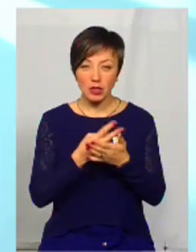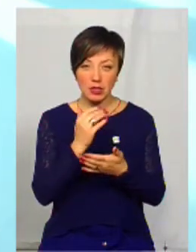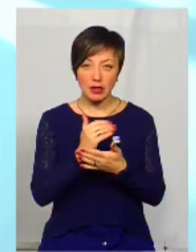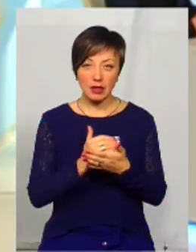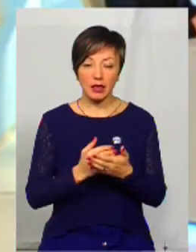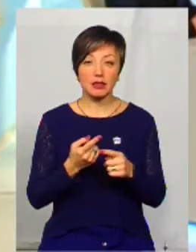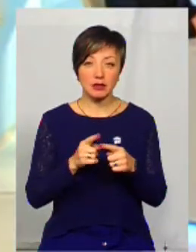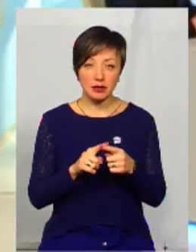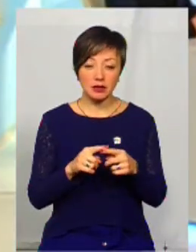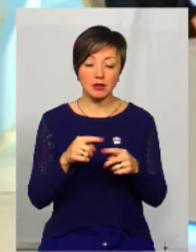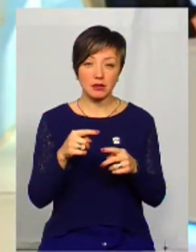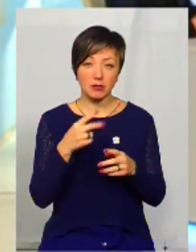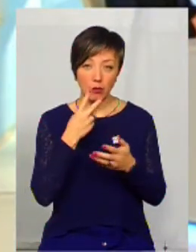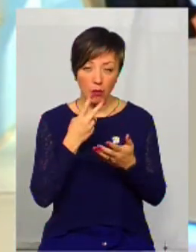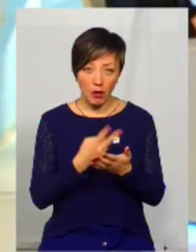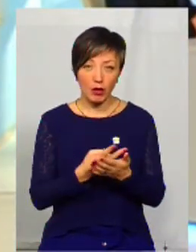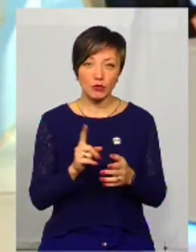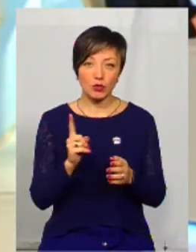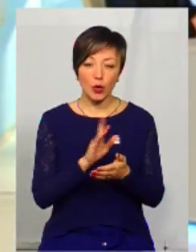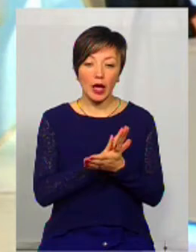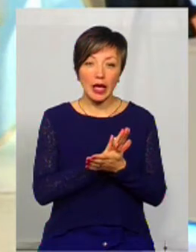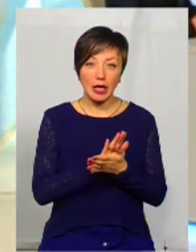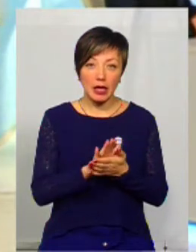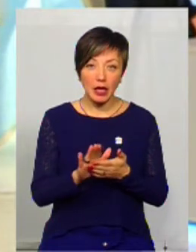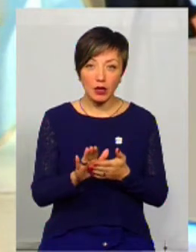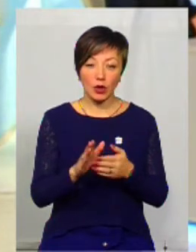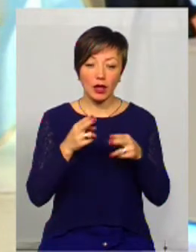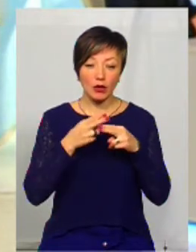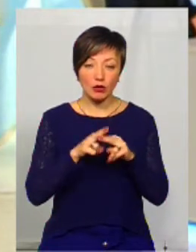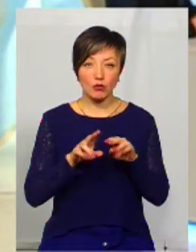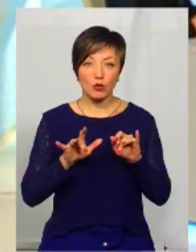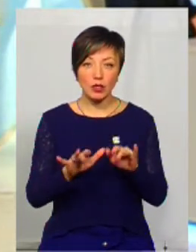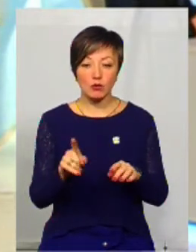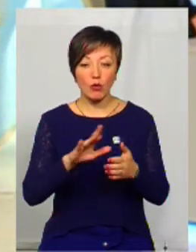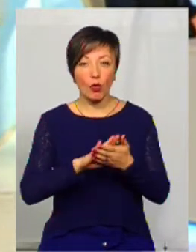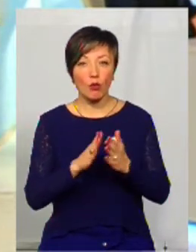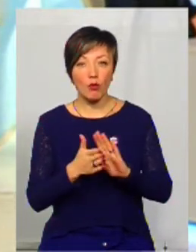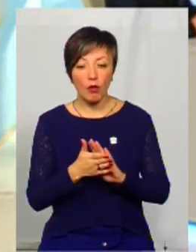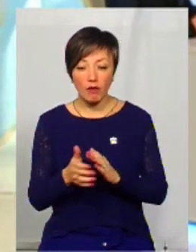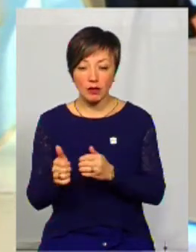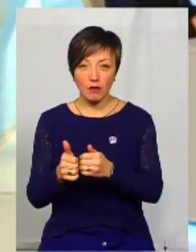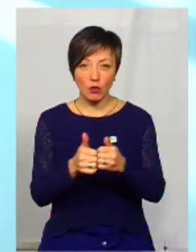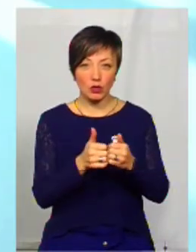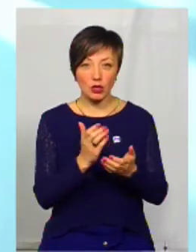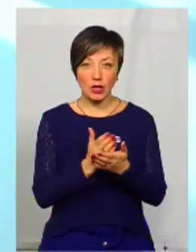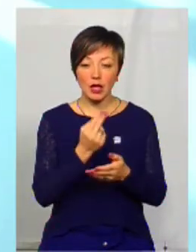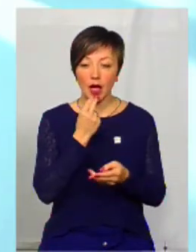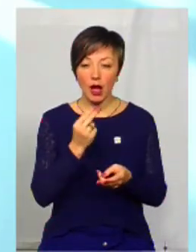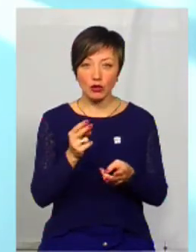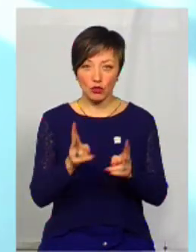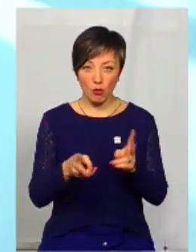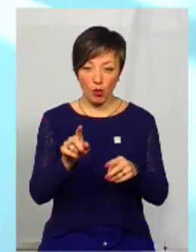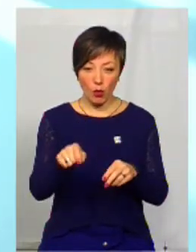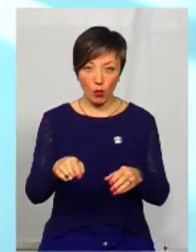показники свідчать про гігієну технологічного процесу, так, про ті умови навколишні, які є на харчоблоці,